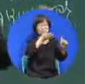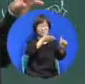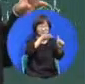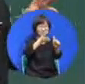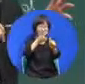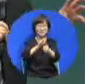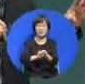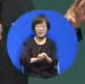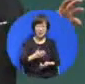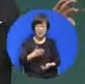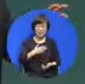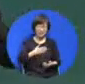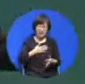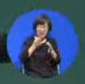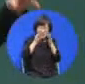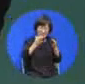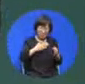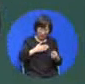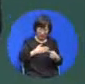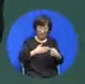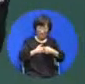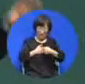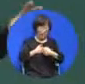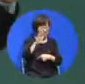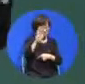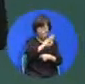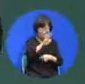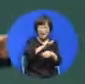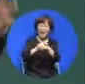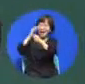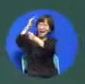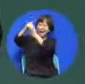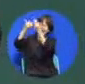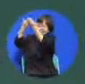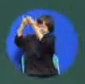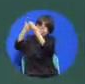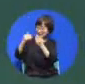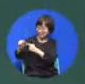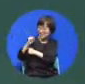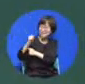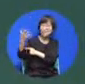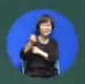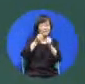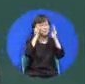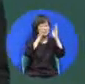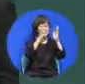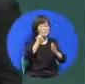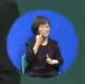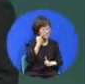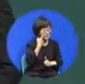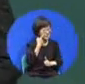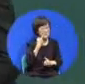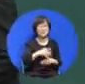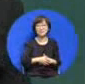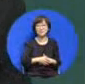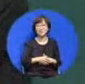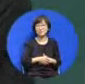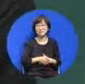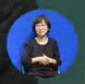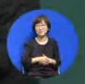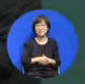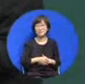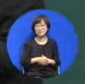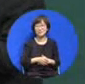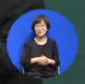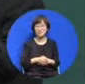need to 여러분의 change. 힘으로 공부하지 말고 하나님이 위에서 주는 힘으로 공부해라. Don't just study by your own effort, but study from the strength that